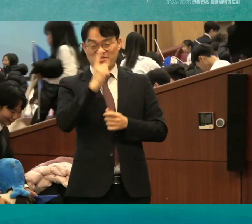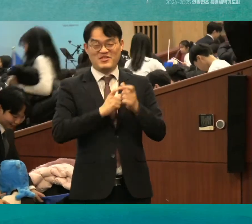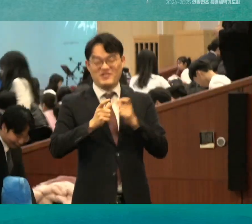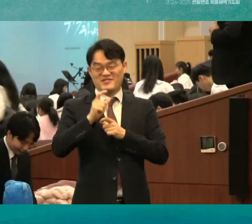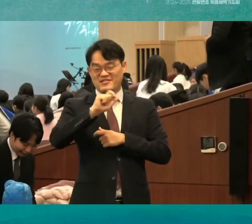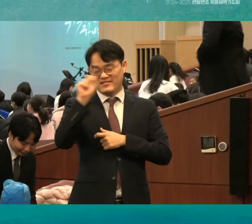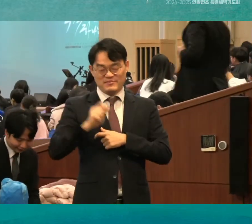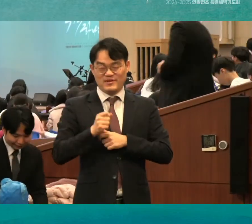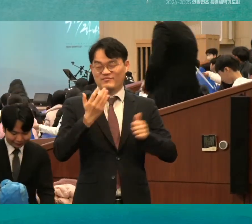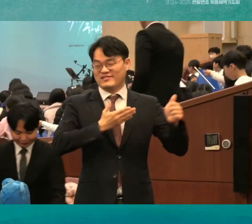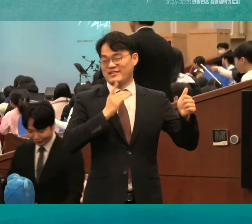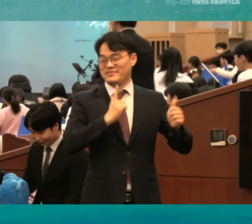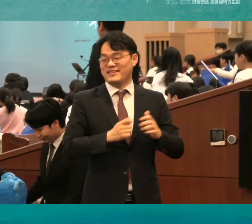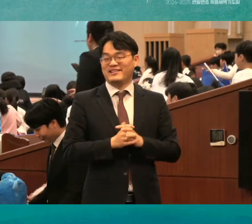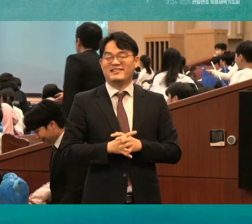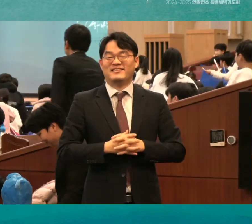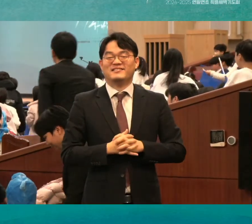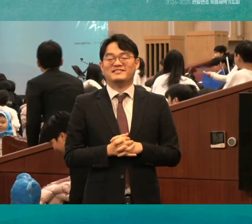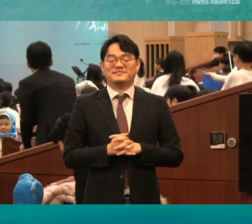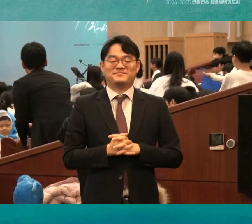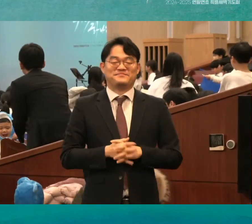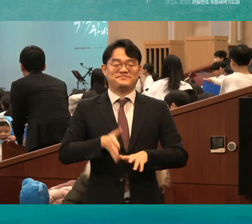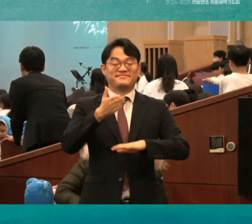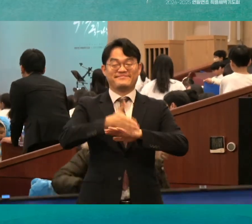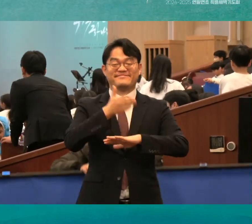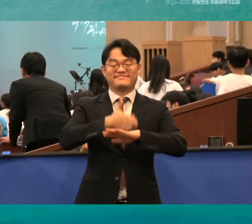아이고, 너무 감사합니다.